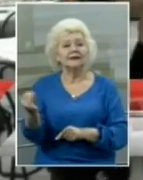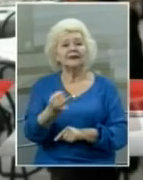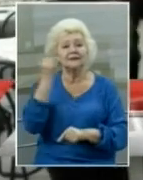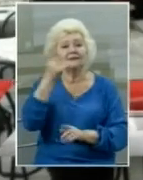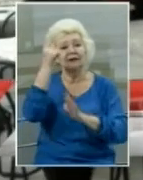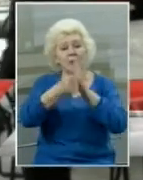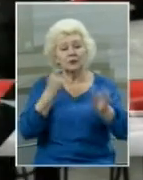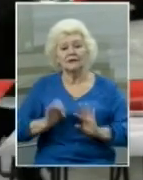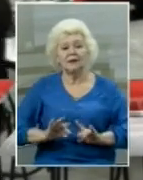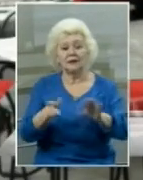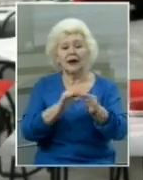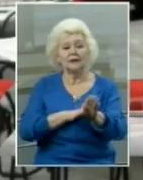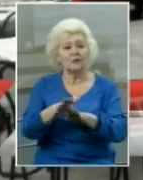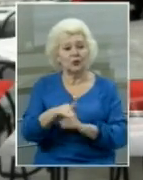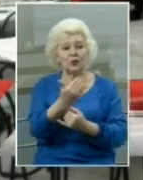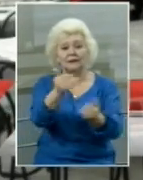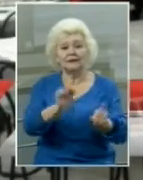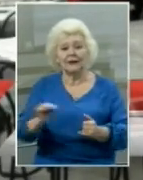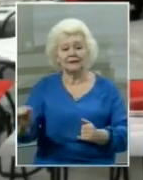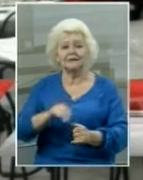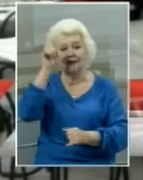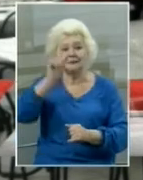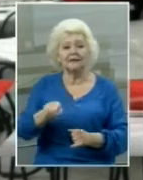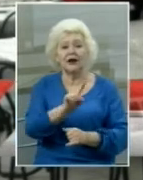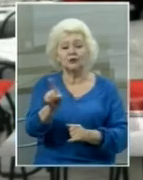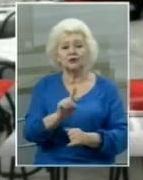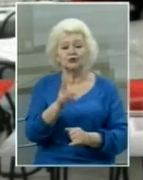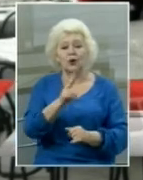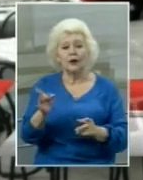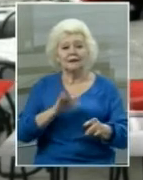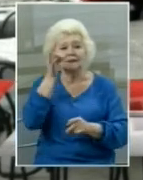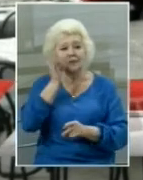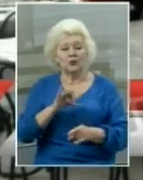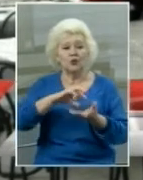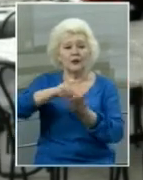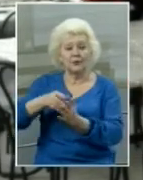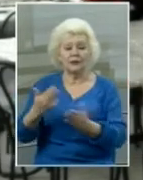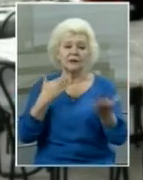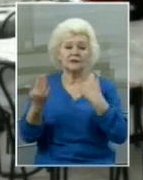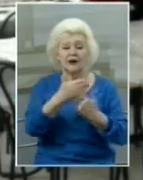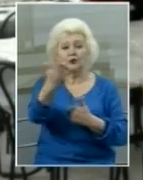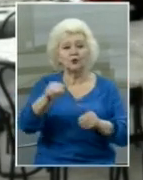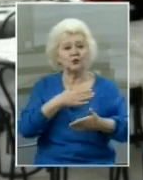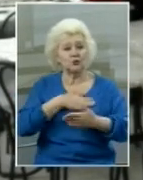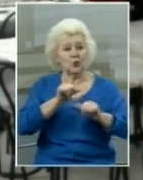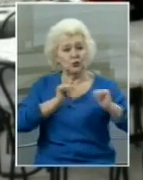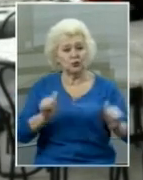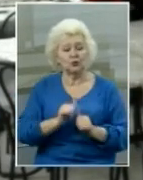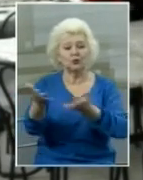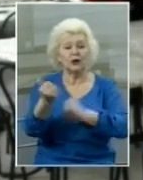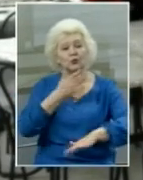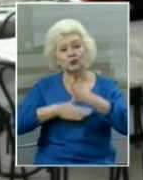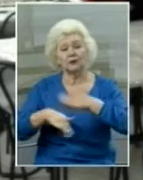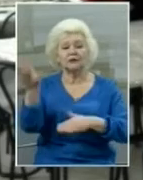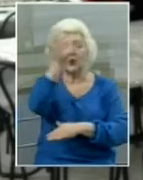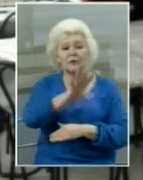Цікава пізнавальна акція проходить для дітей. Діти знають, для кого вони розфарбовують ці пряники, ставляться до цього з душею і отримують